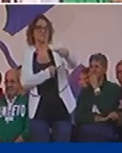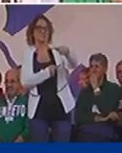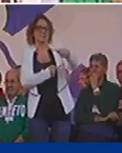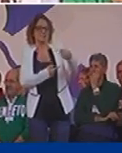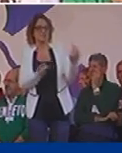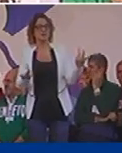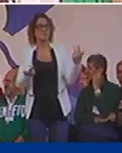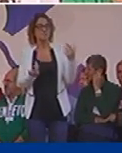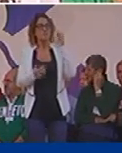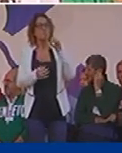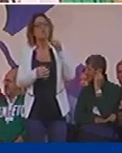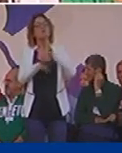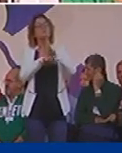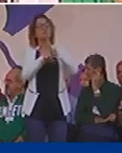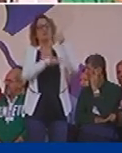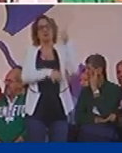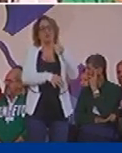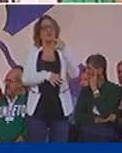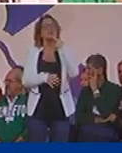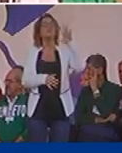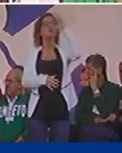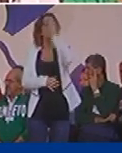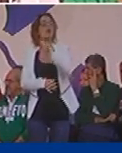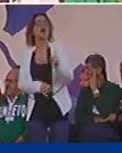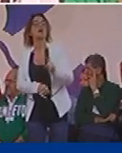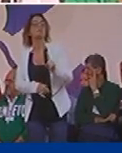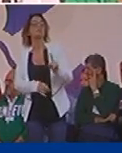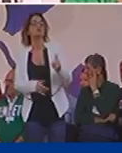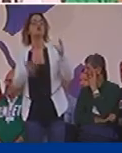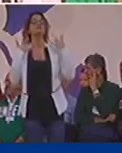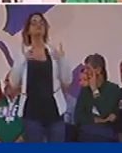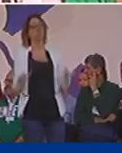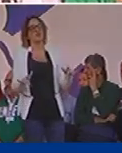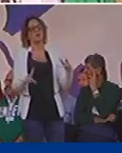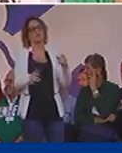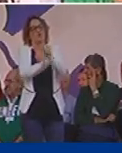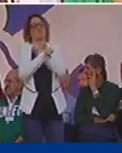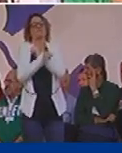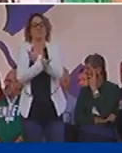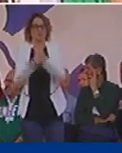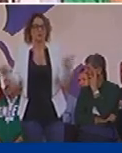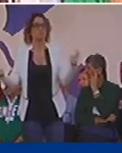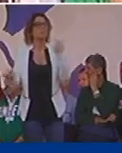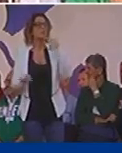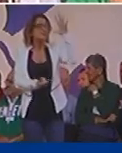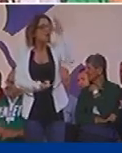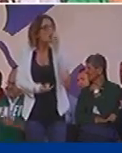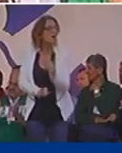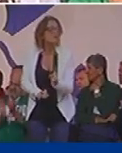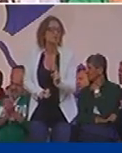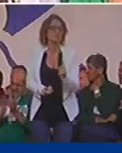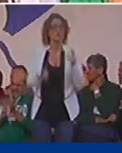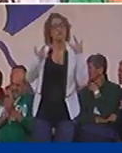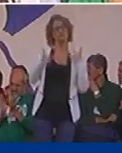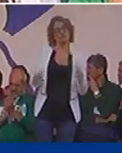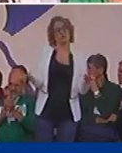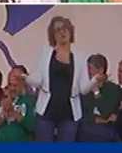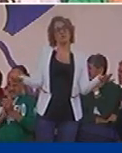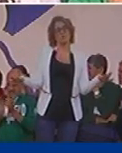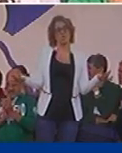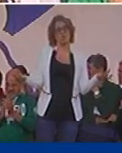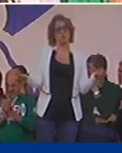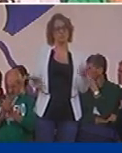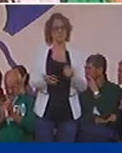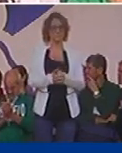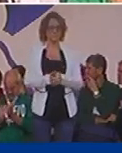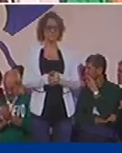senza ma. E chi non l'ha capito è ingenuo o in malafede? E chi non l'ha capito o è ingenuo o in malafede.